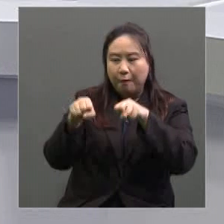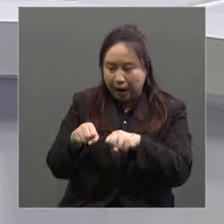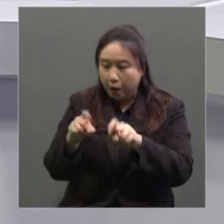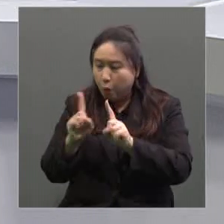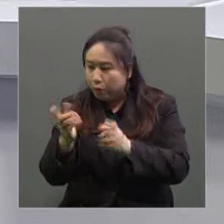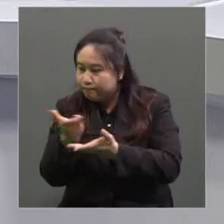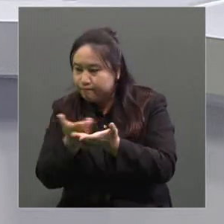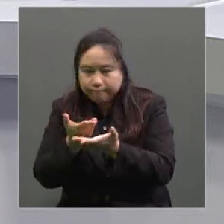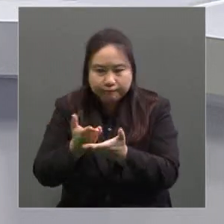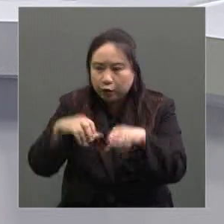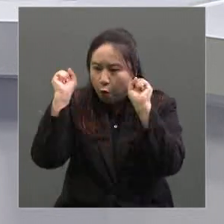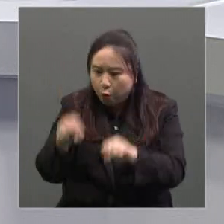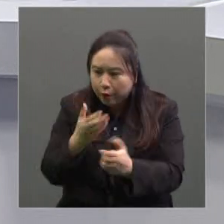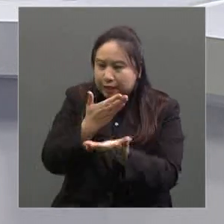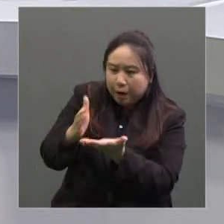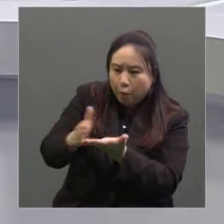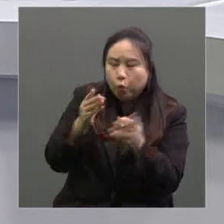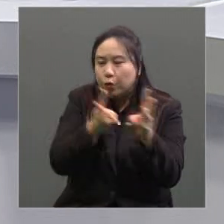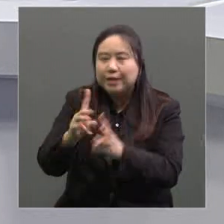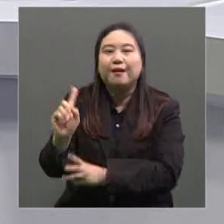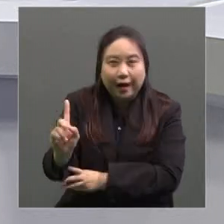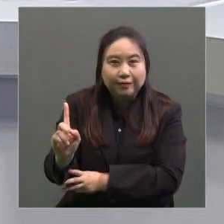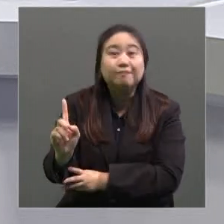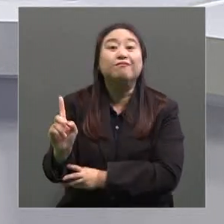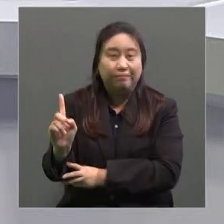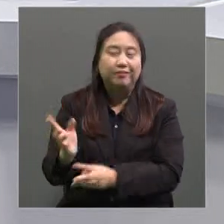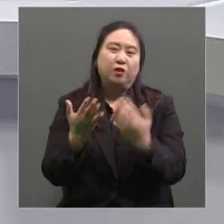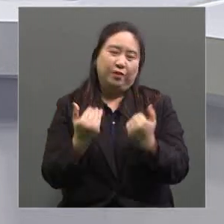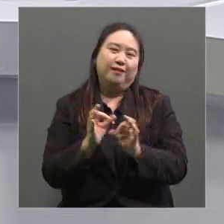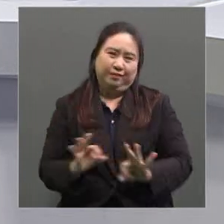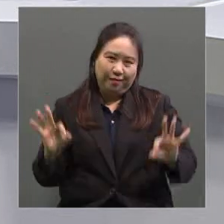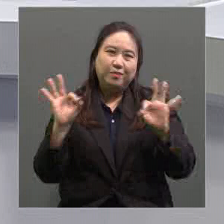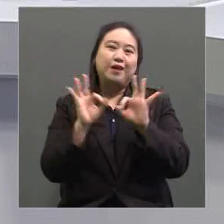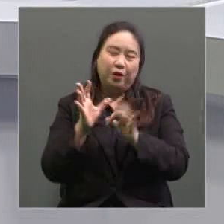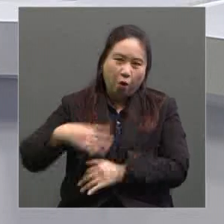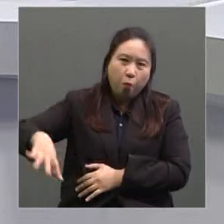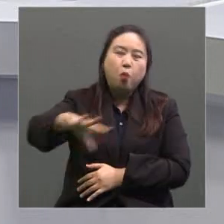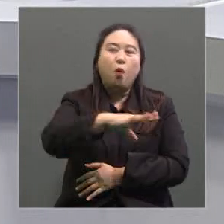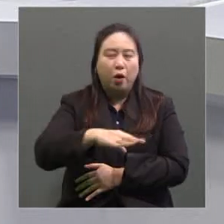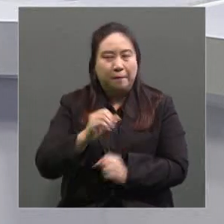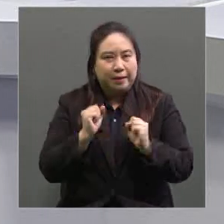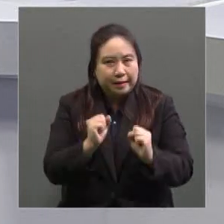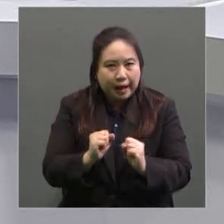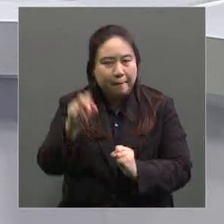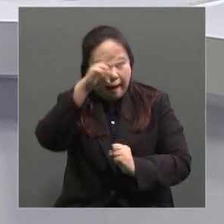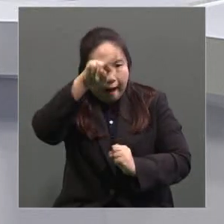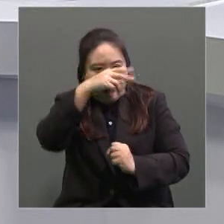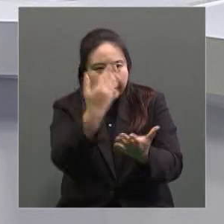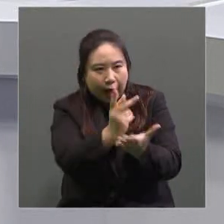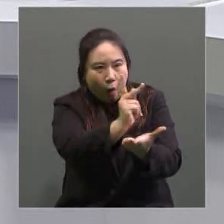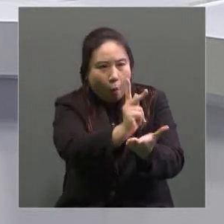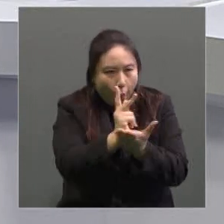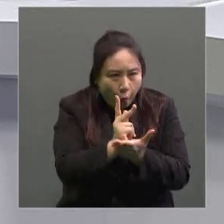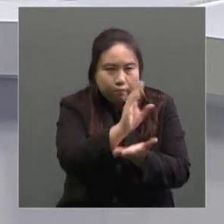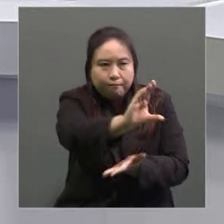ได้กันทั้งสองฝ่ายแบบนี้มากกว่านะครับ คือบอกว่าจะต้องทำให้ทุกคนเนี่ยสามารถที่จะเข้าถึงสินเชื่อได้อย่างเป็นธรรม